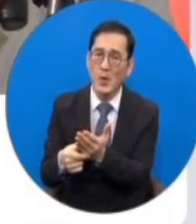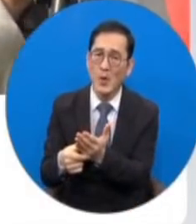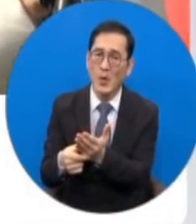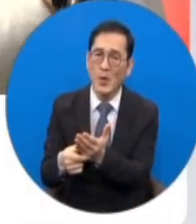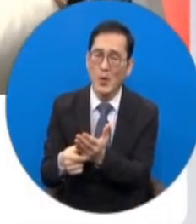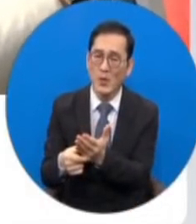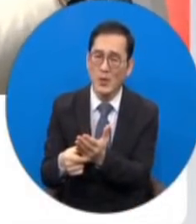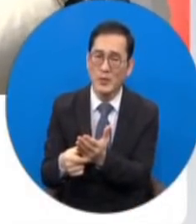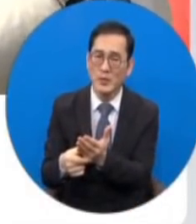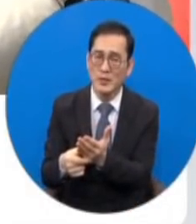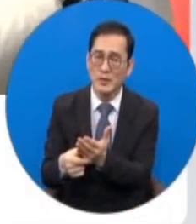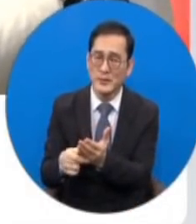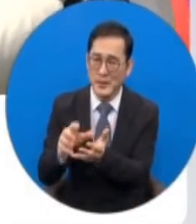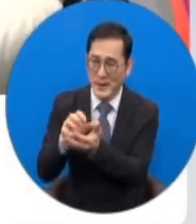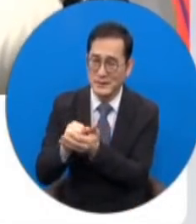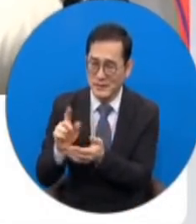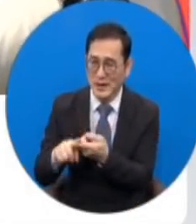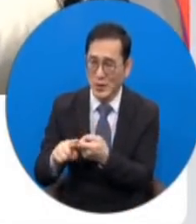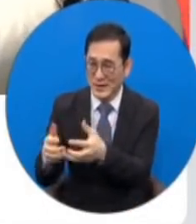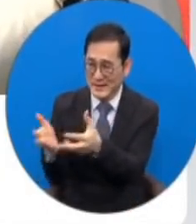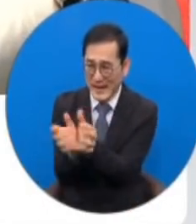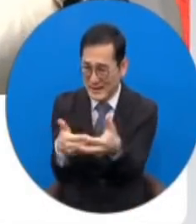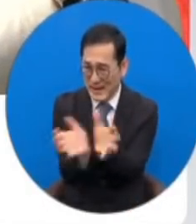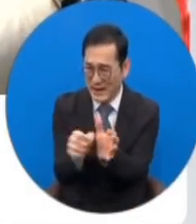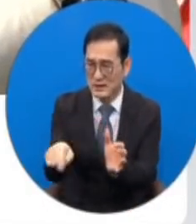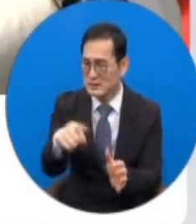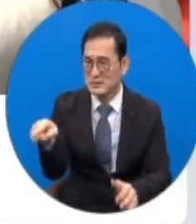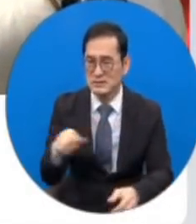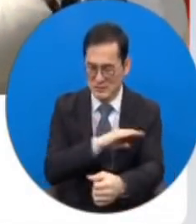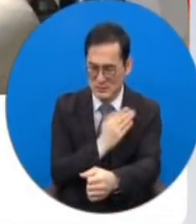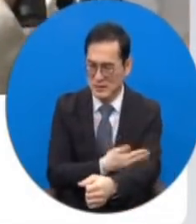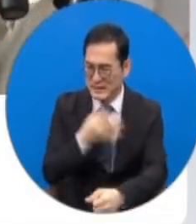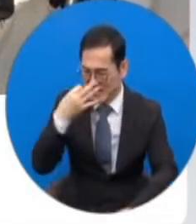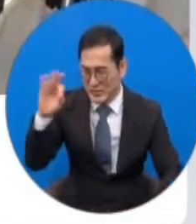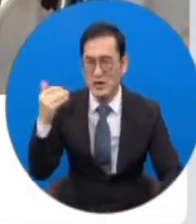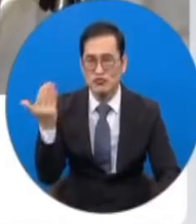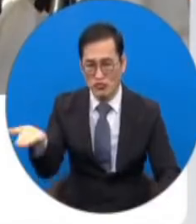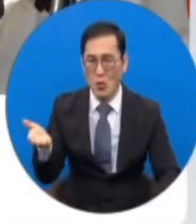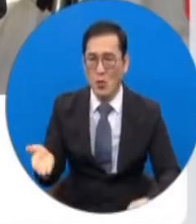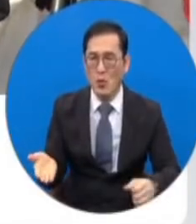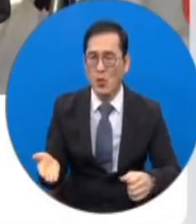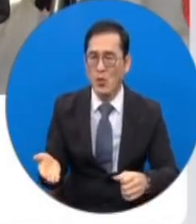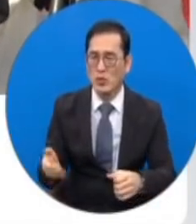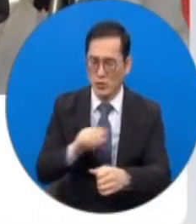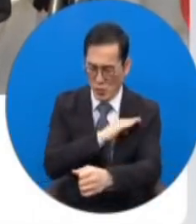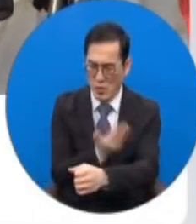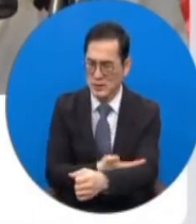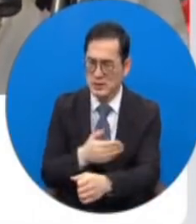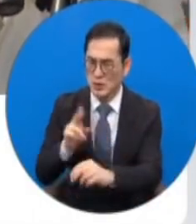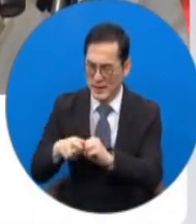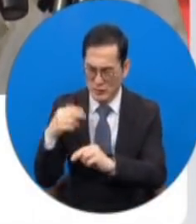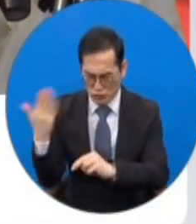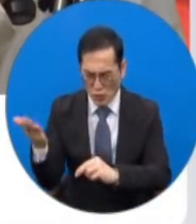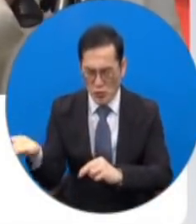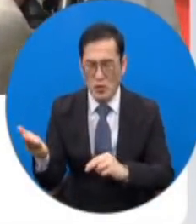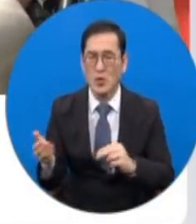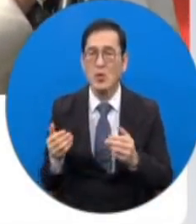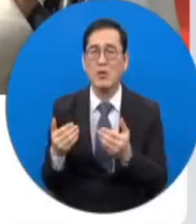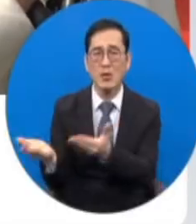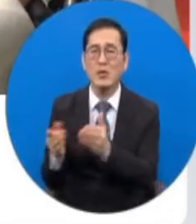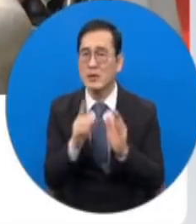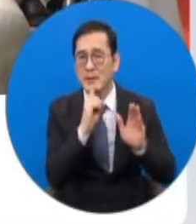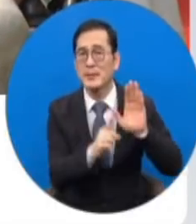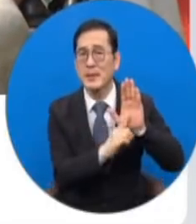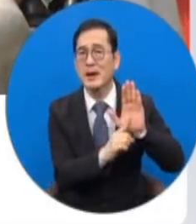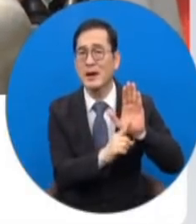그러면 이제 며 후보 말 때문에 한 것이냐 그게 아니 것이 아니거든요 제 시대정신이 자 국민들이 원하는 것이 안료 때문에 한 하는 것이기 때문에